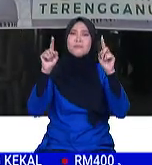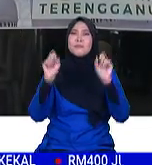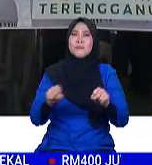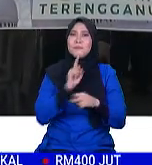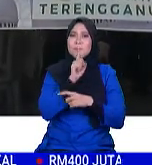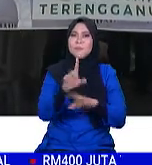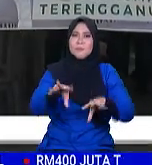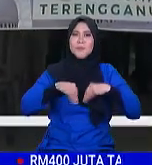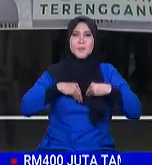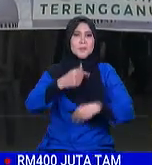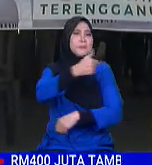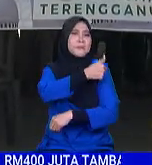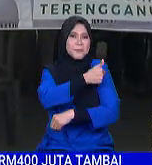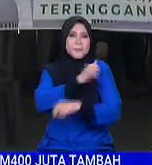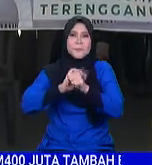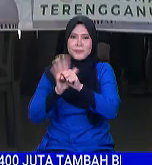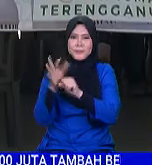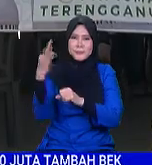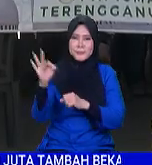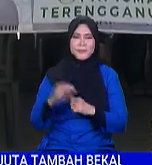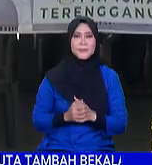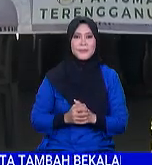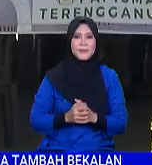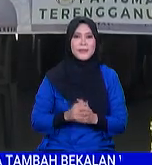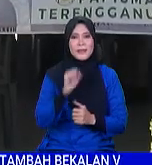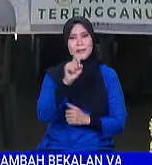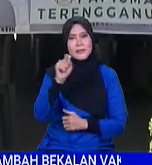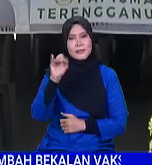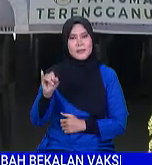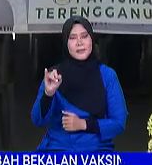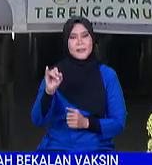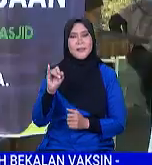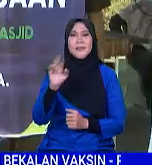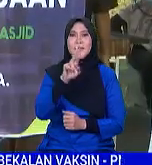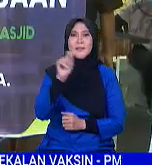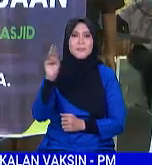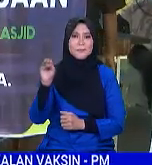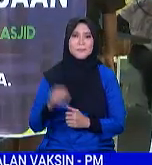mereka menerima suntikan vaksin. Siti Jamilah Hanim Jamil, Berita RTM,